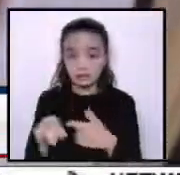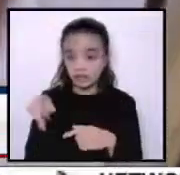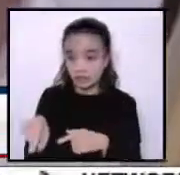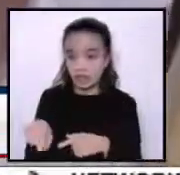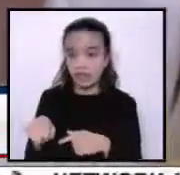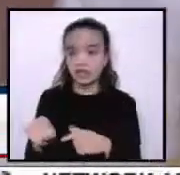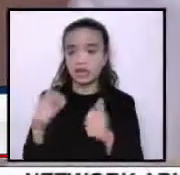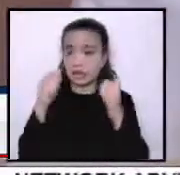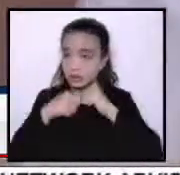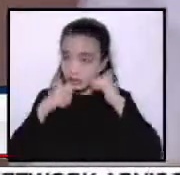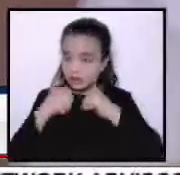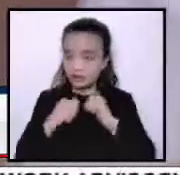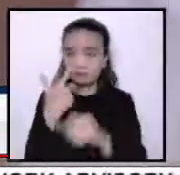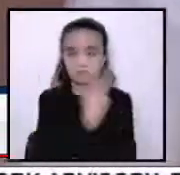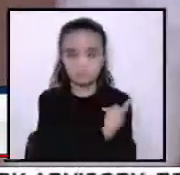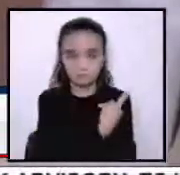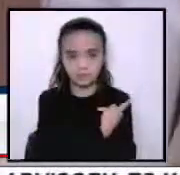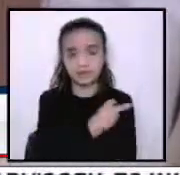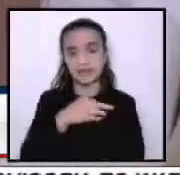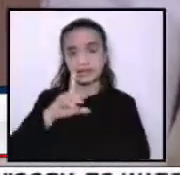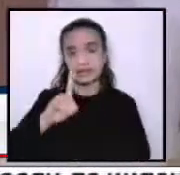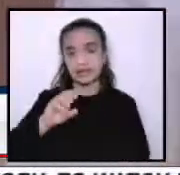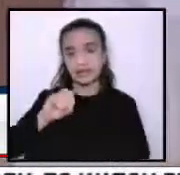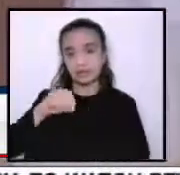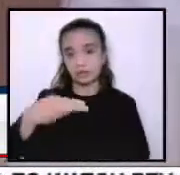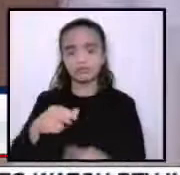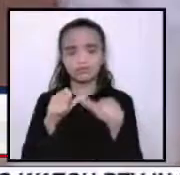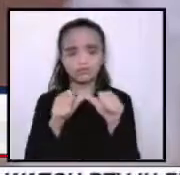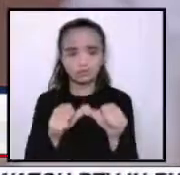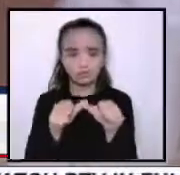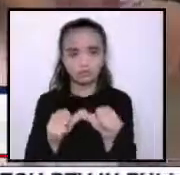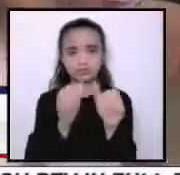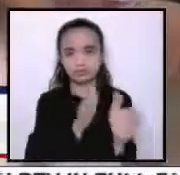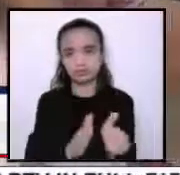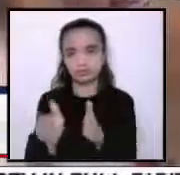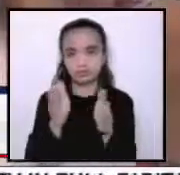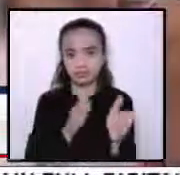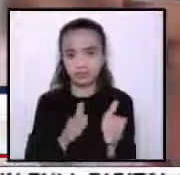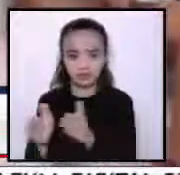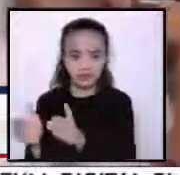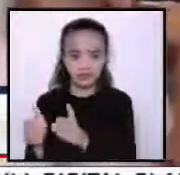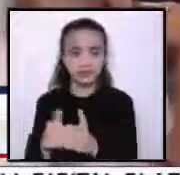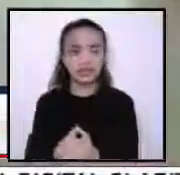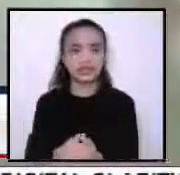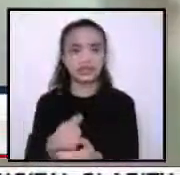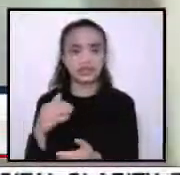ang paghahanda ng DOH hanggang magsimula ang pediatric vaccination sa